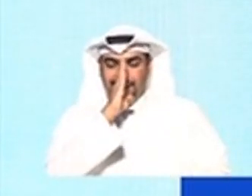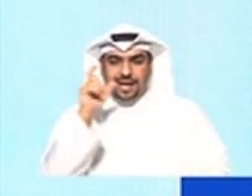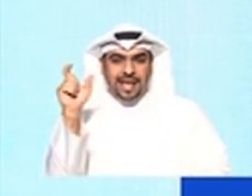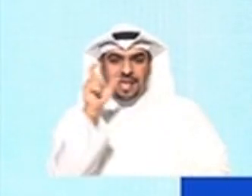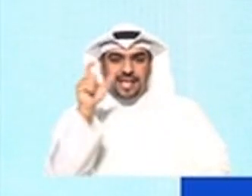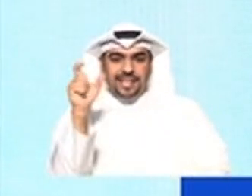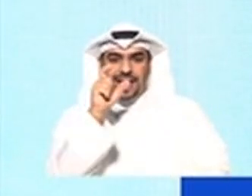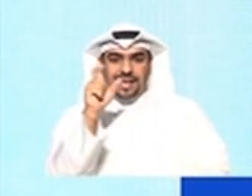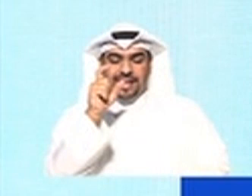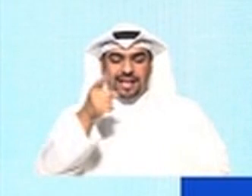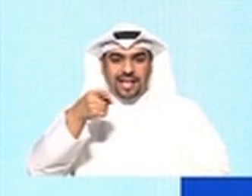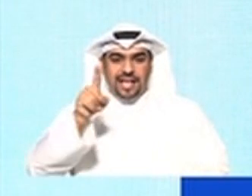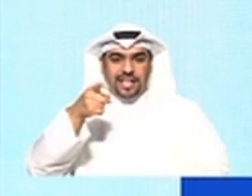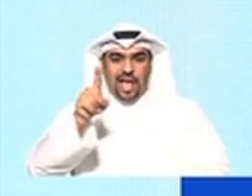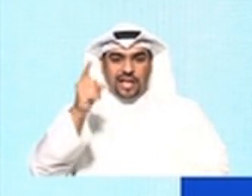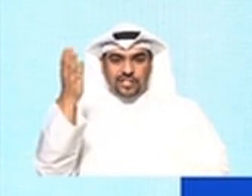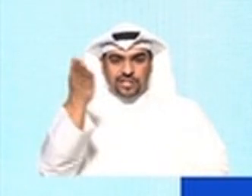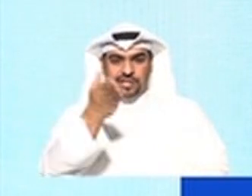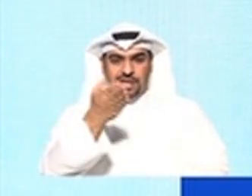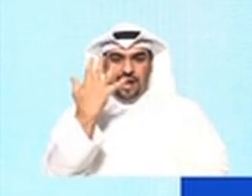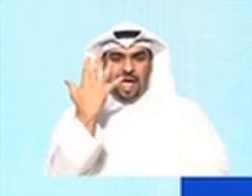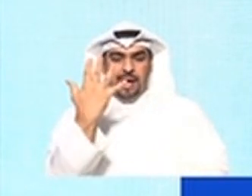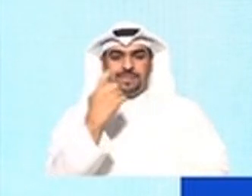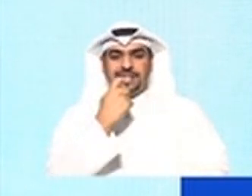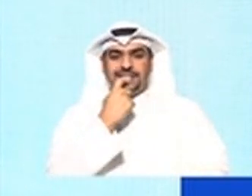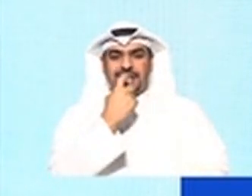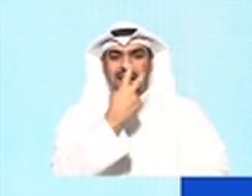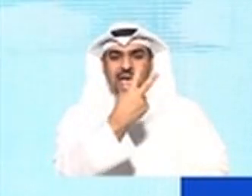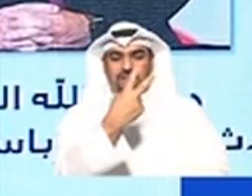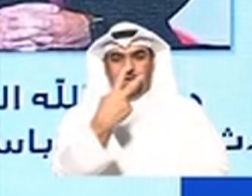مايو لسنة 2020.